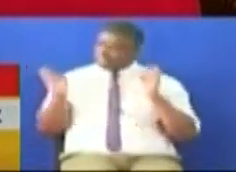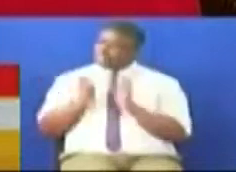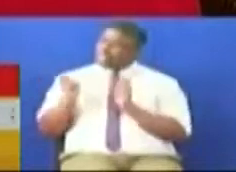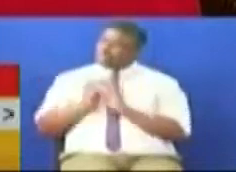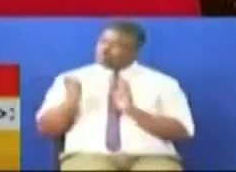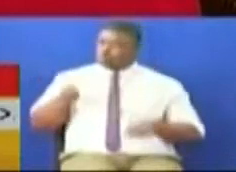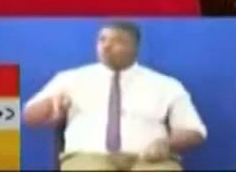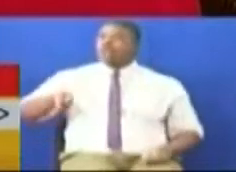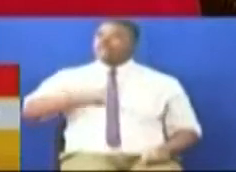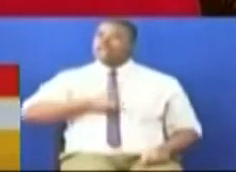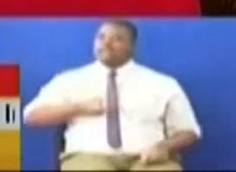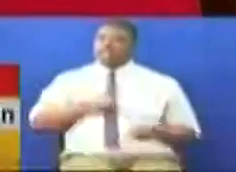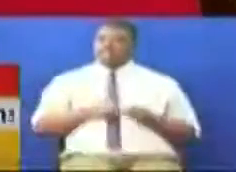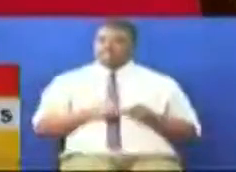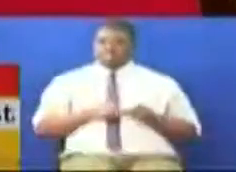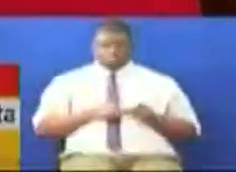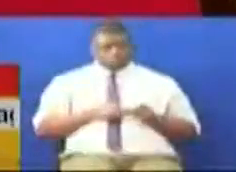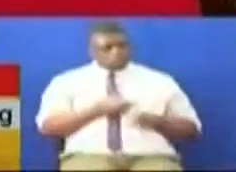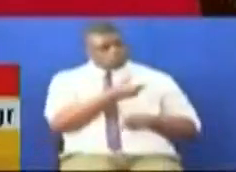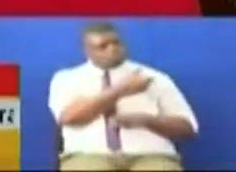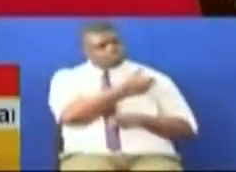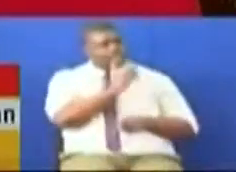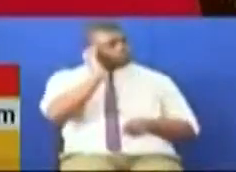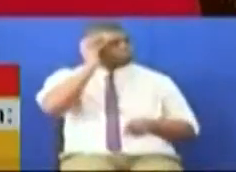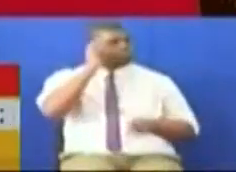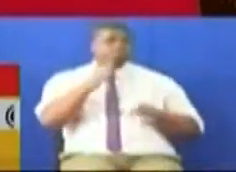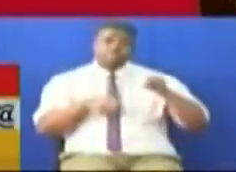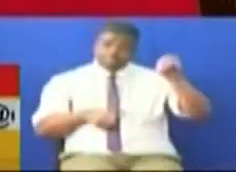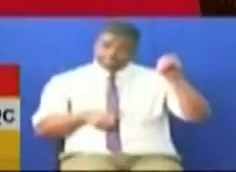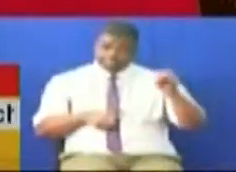inadai ni hospitali ya rufaa ya Muhimbili,